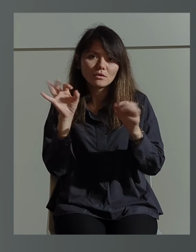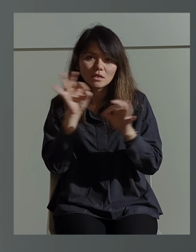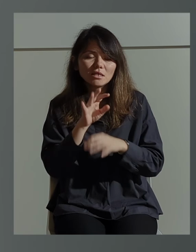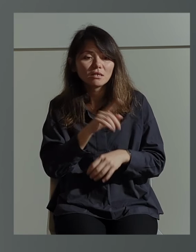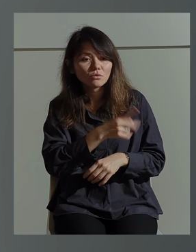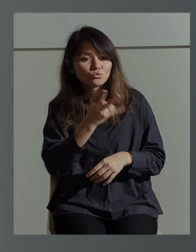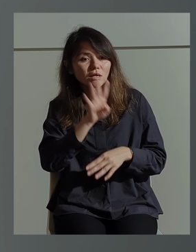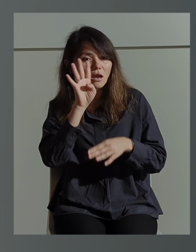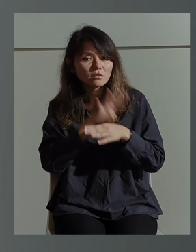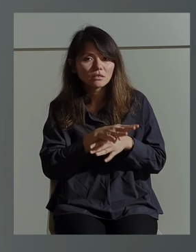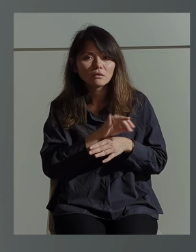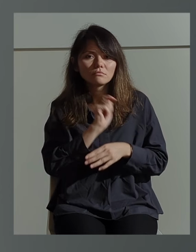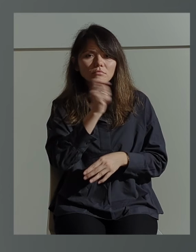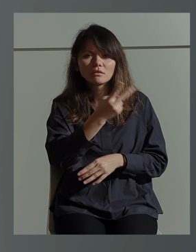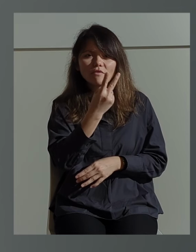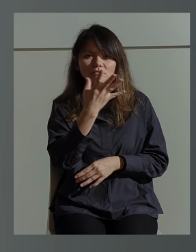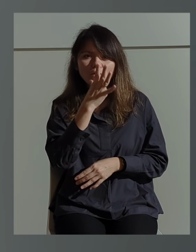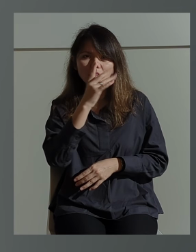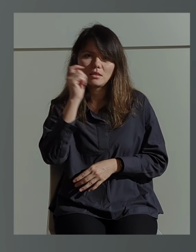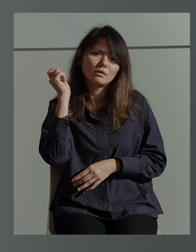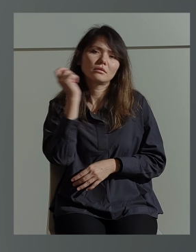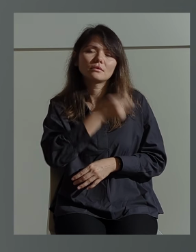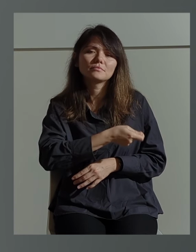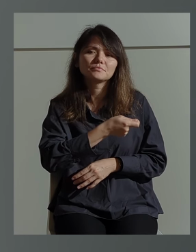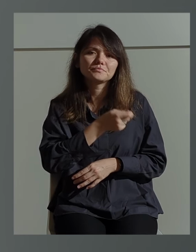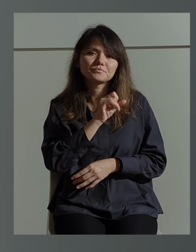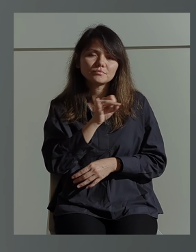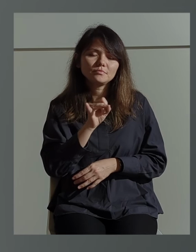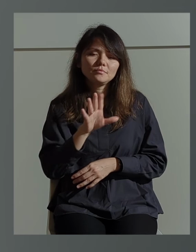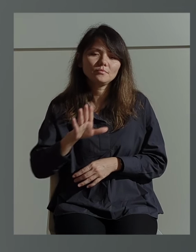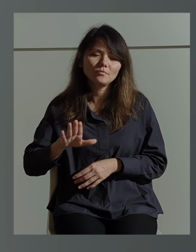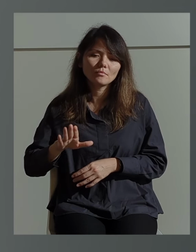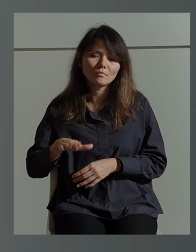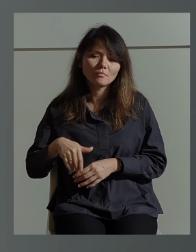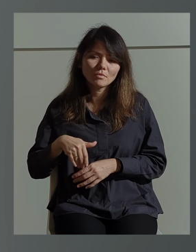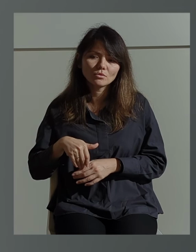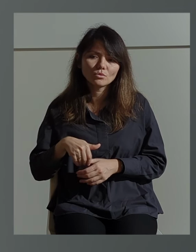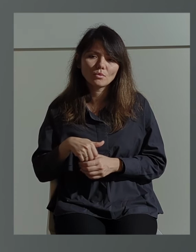расстрела дали 25 вот ну и потом